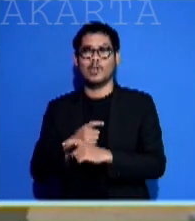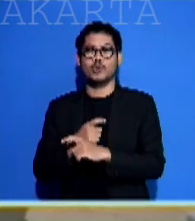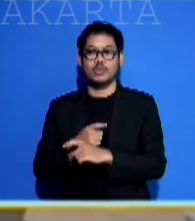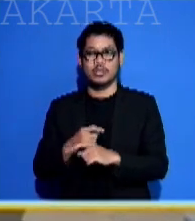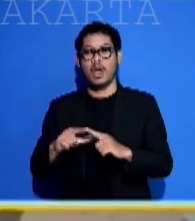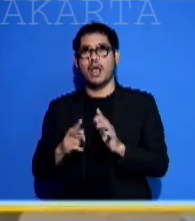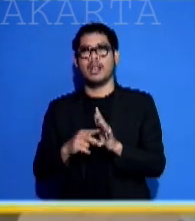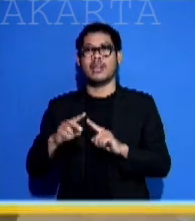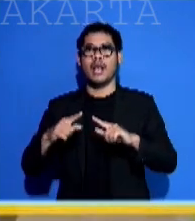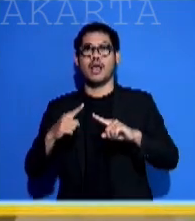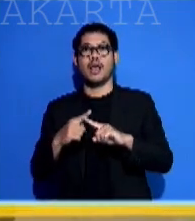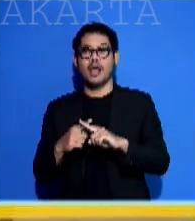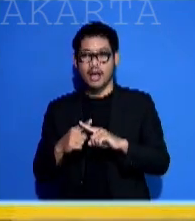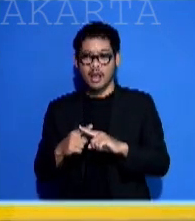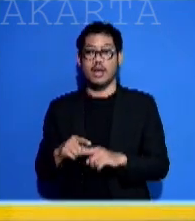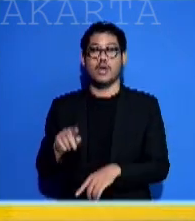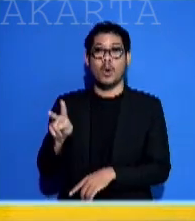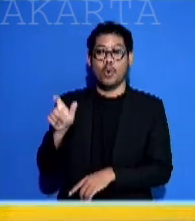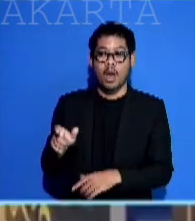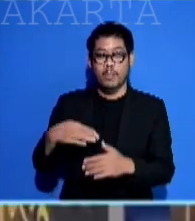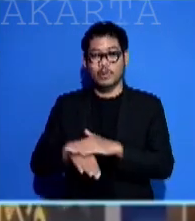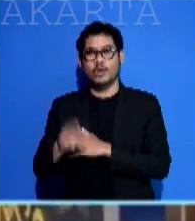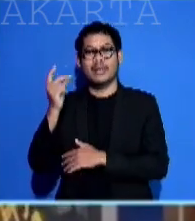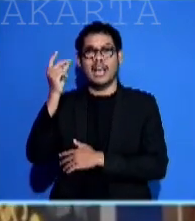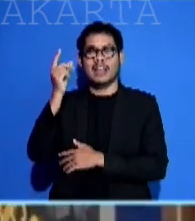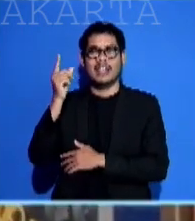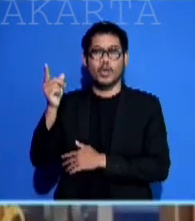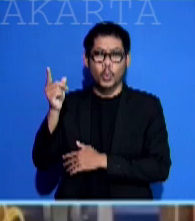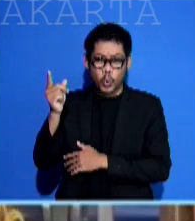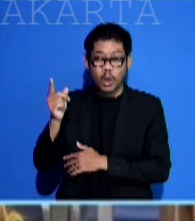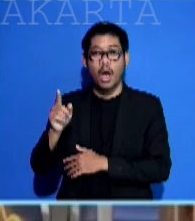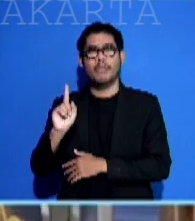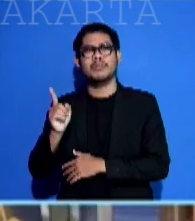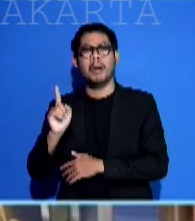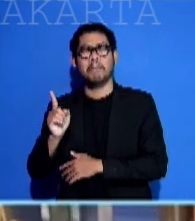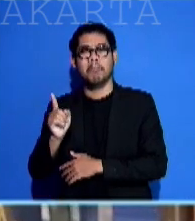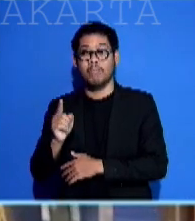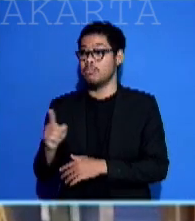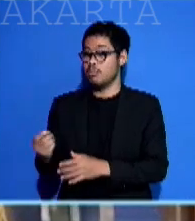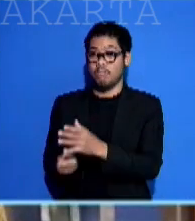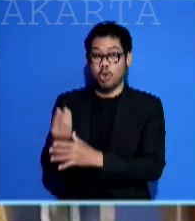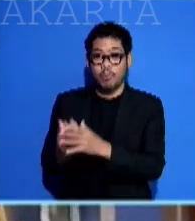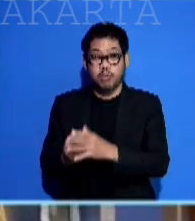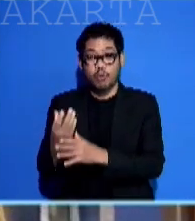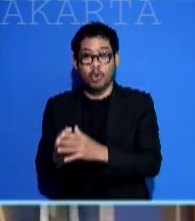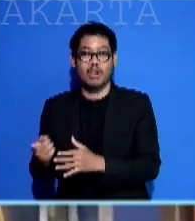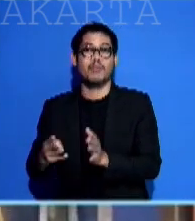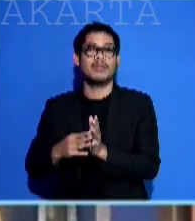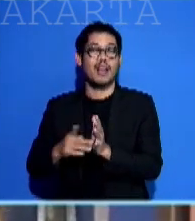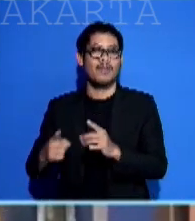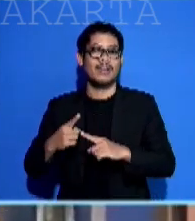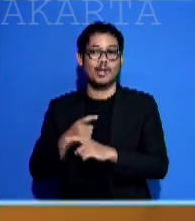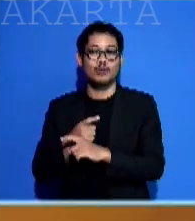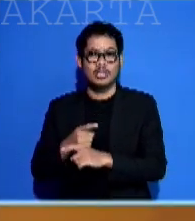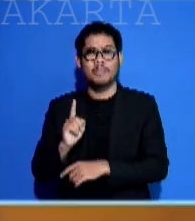antaranya harus menjalani perawatan intensif di rumah sakit salah satu faktor yang menyebabkan sering munculnya kasus antraks ini ialah masih